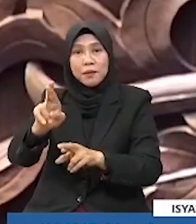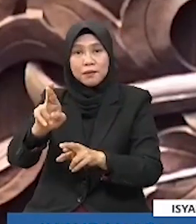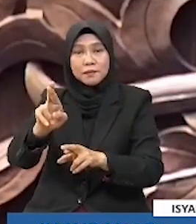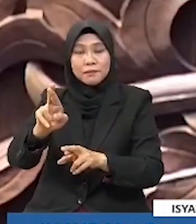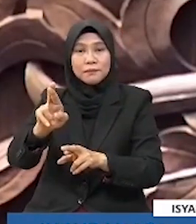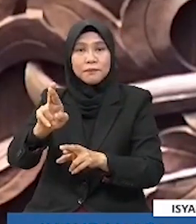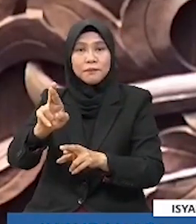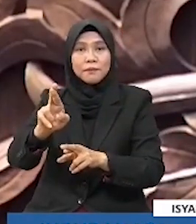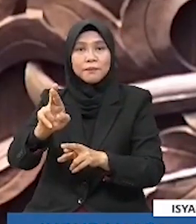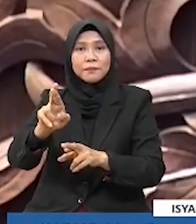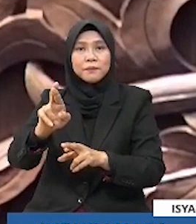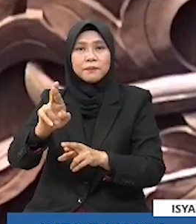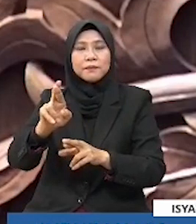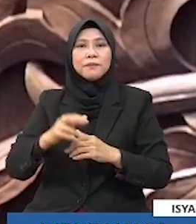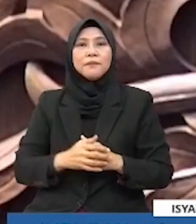tolong